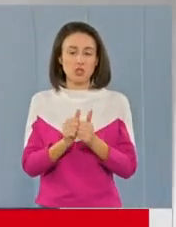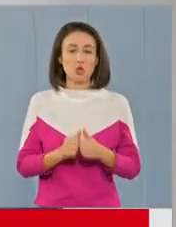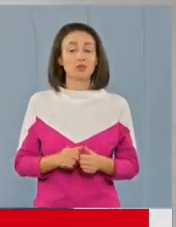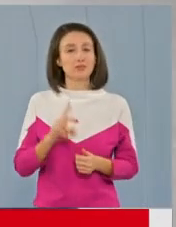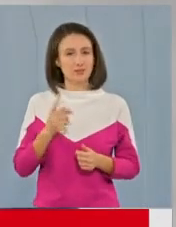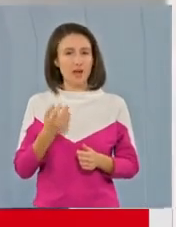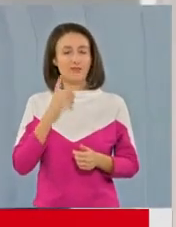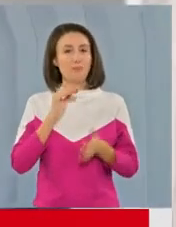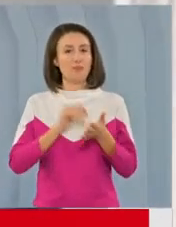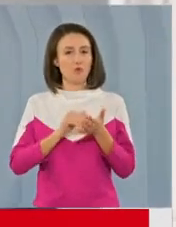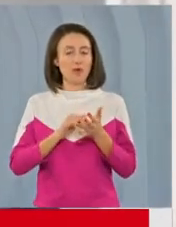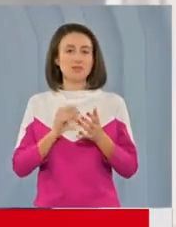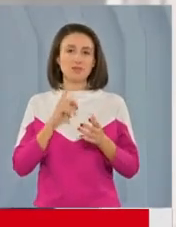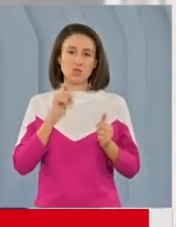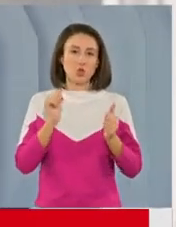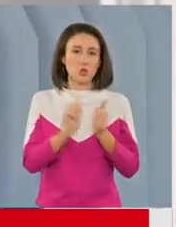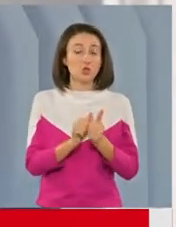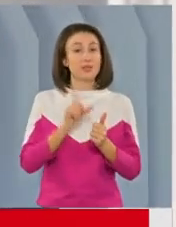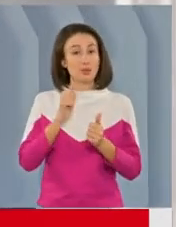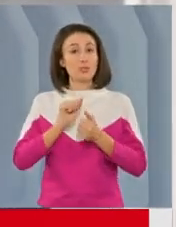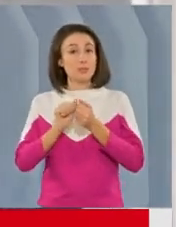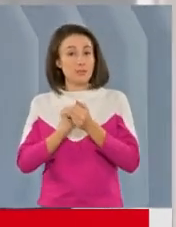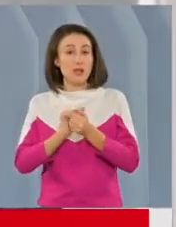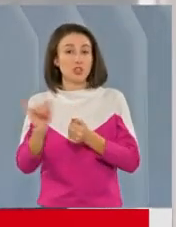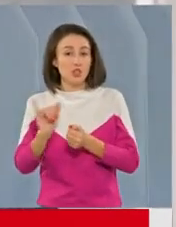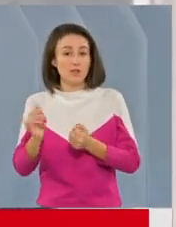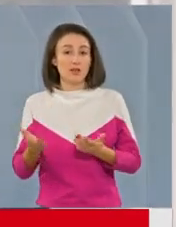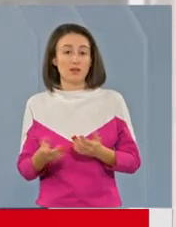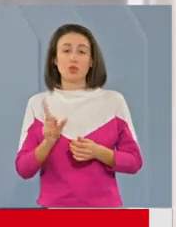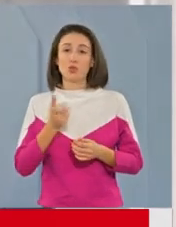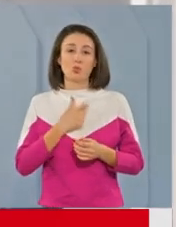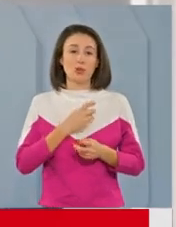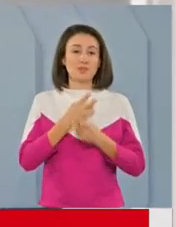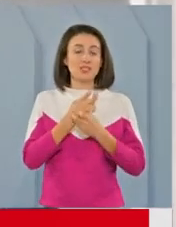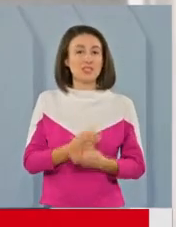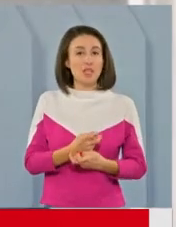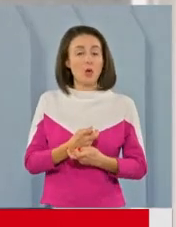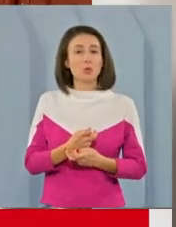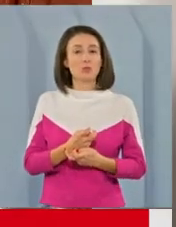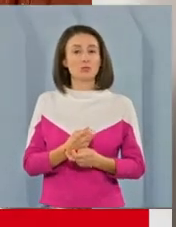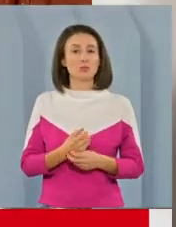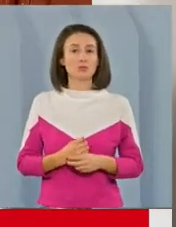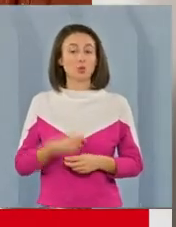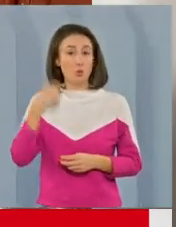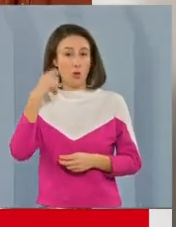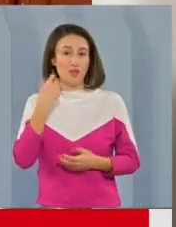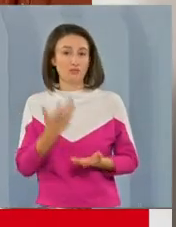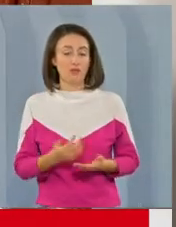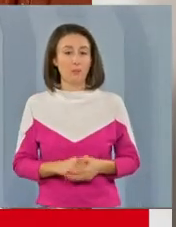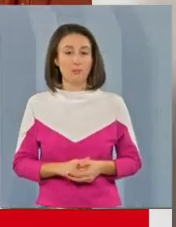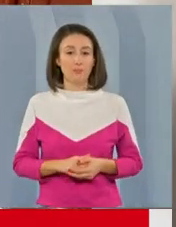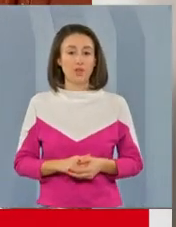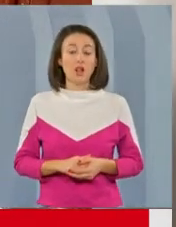Bun. Aveam nevoie de însoțitor. Trebuie să mă spele cineva, să nu puteam să stau nici pe WC-ul. La mijlocul lunii